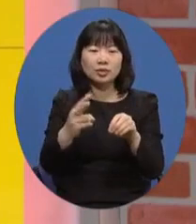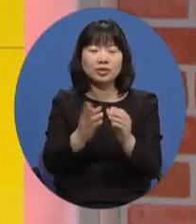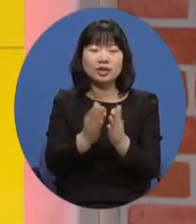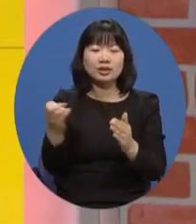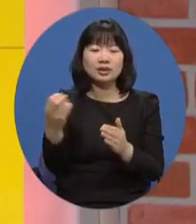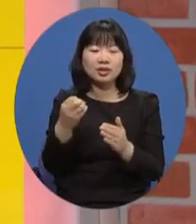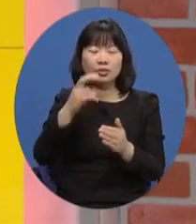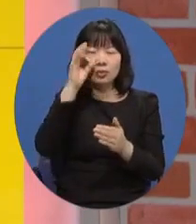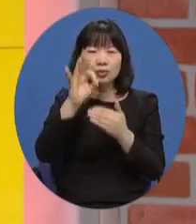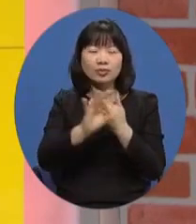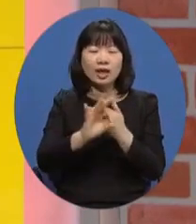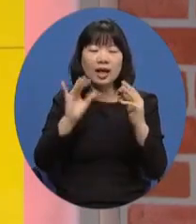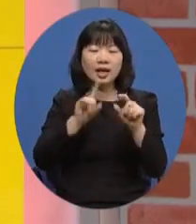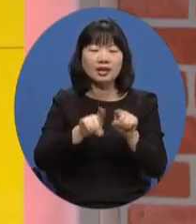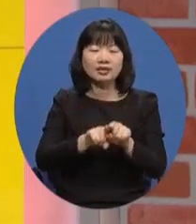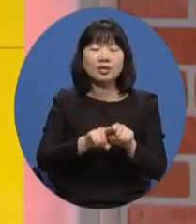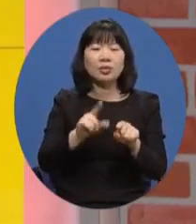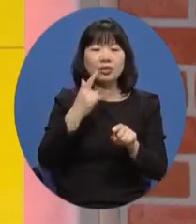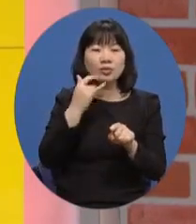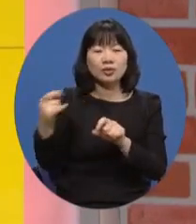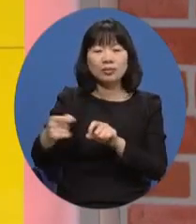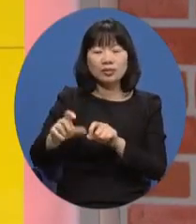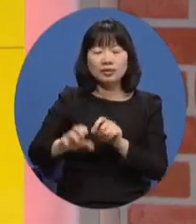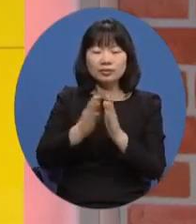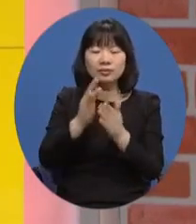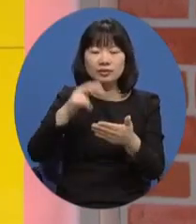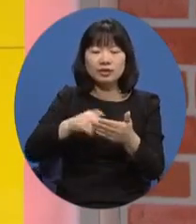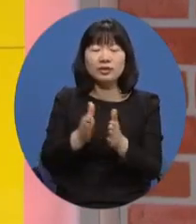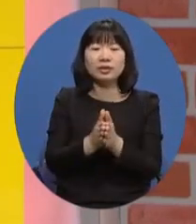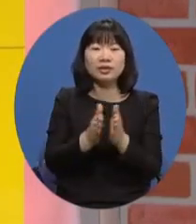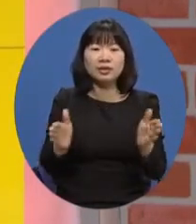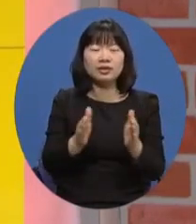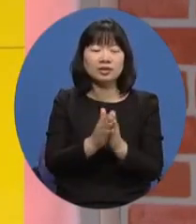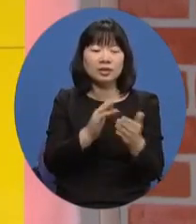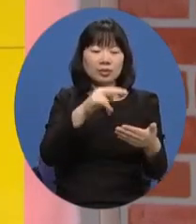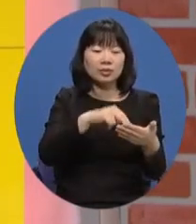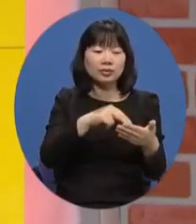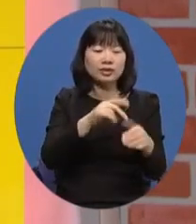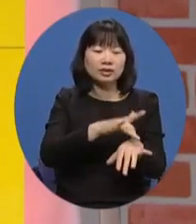자꾸 보면 아이들도 부모 옆에서 책을 보기 시작을 합니다. 그래서 책을